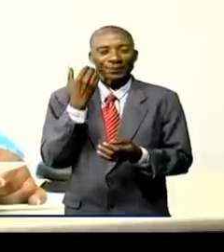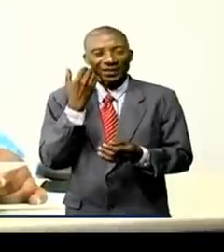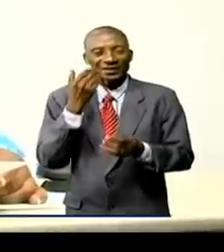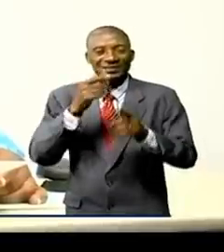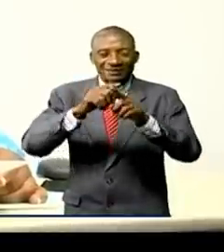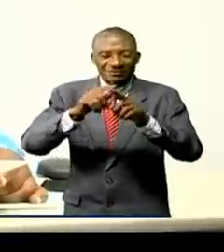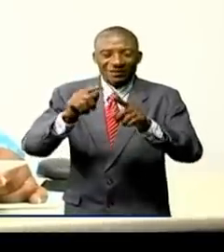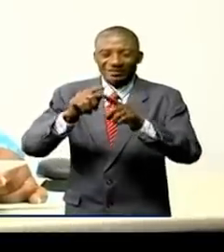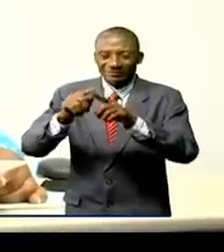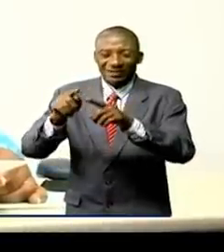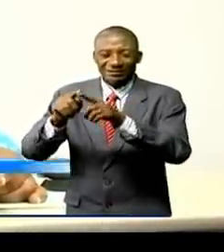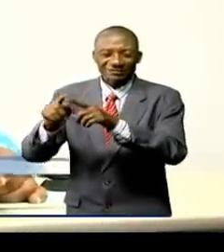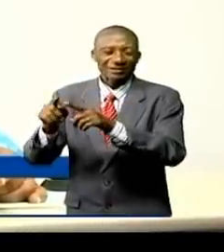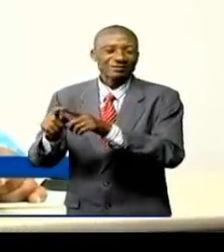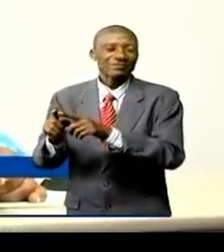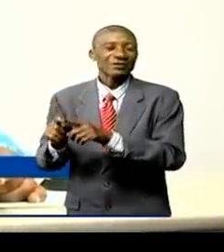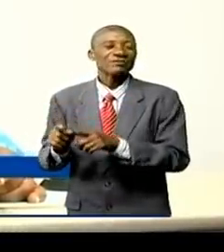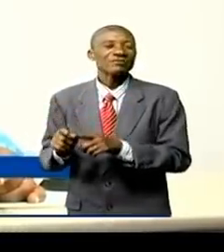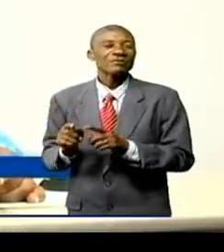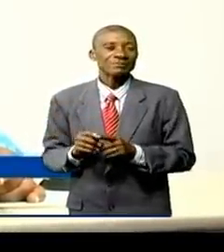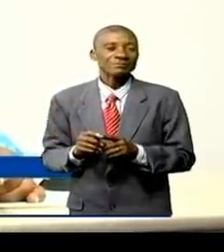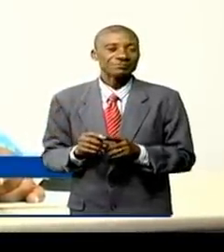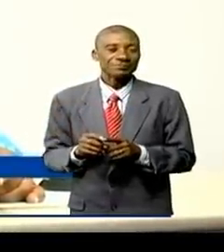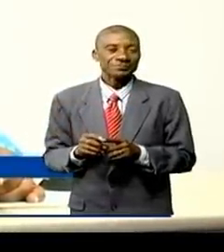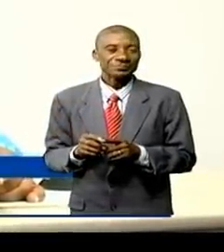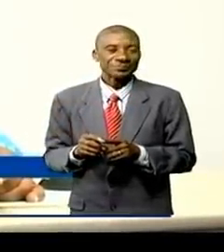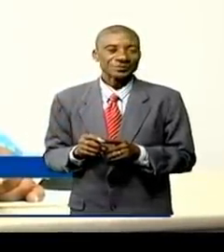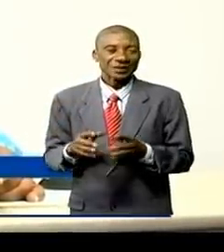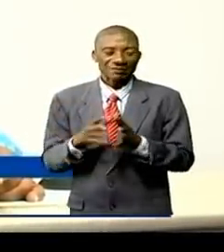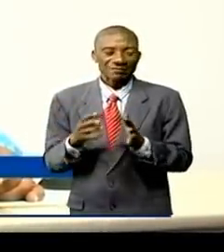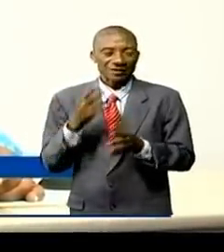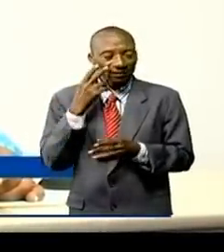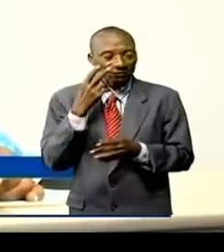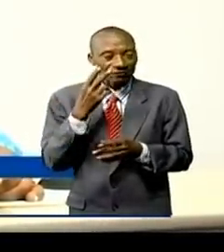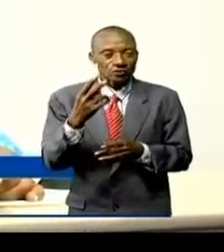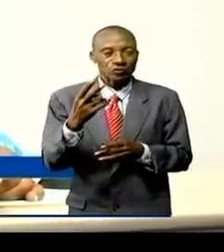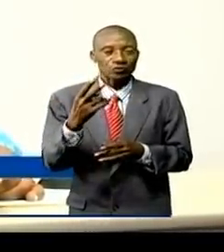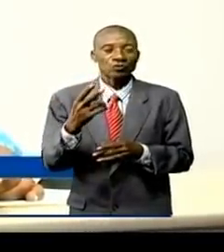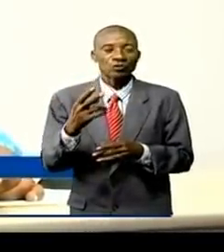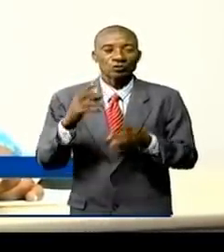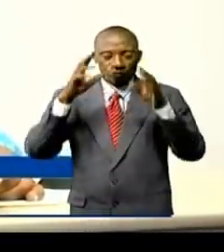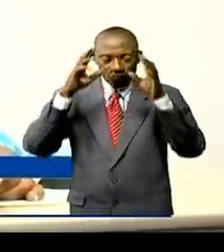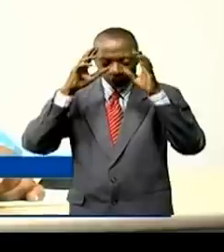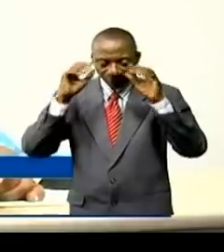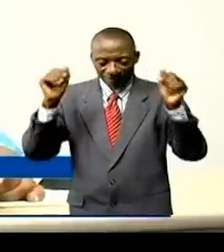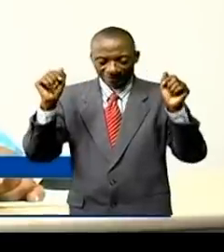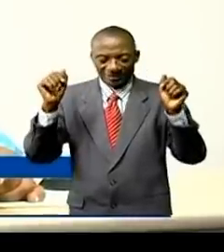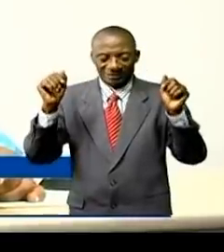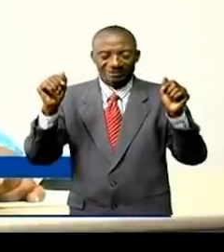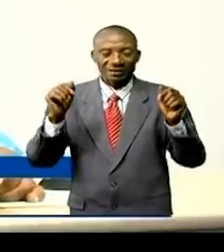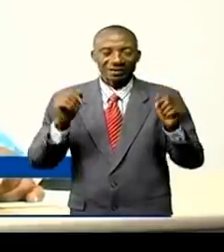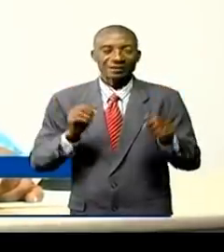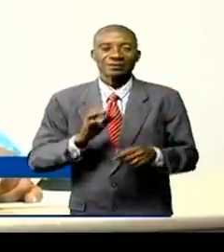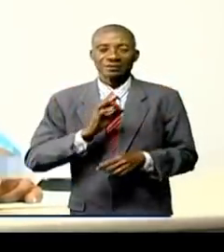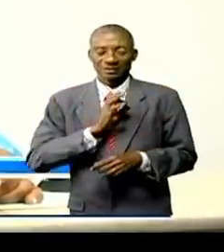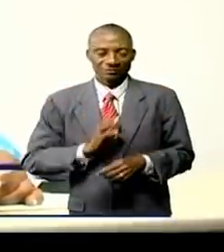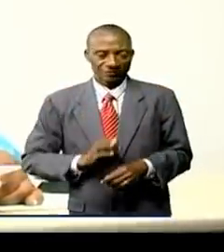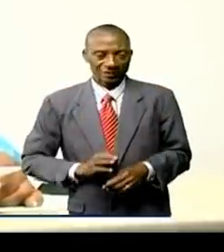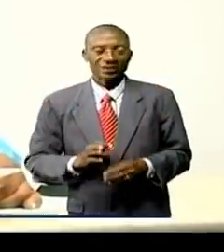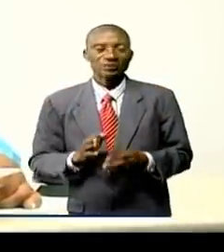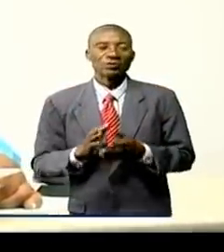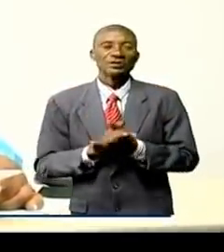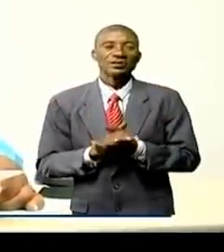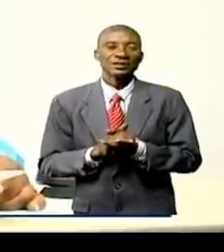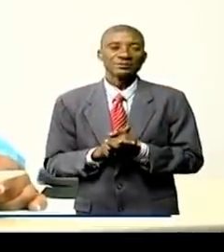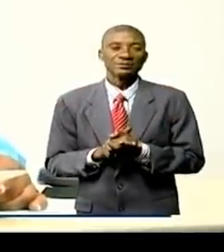endémies selon la vision prioritaire du chef de l'État, son Excellence M. Félix Antoine